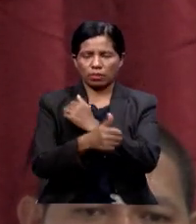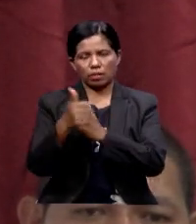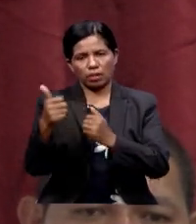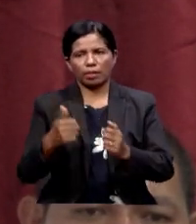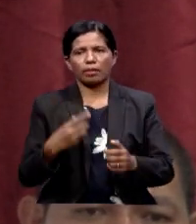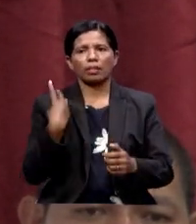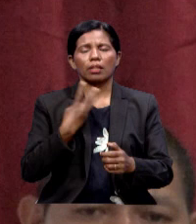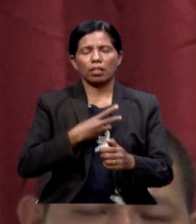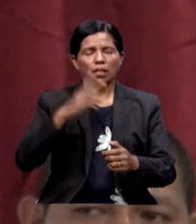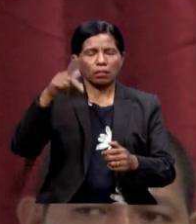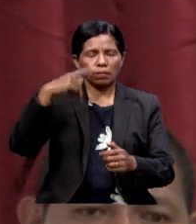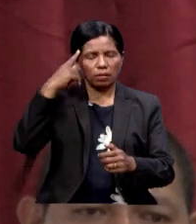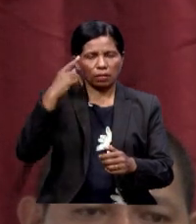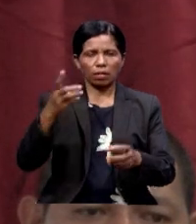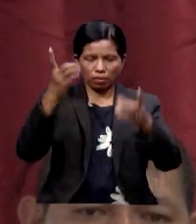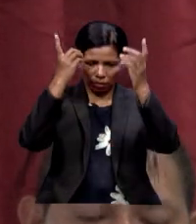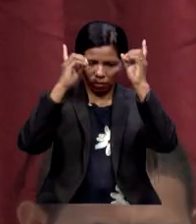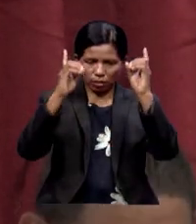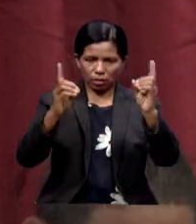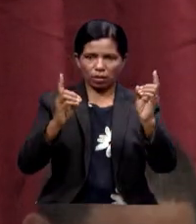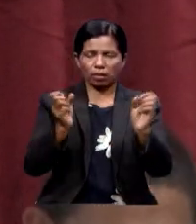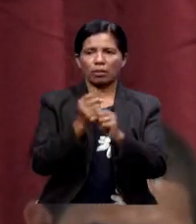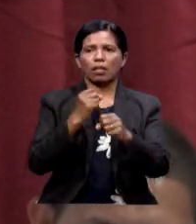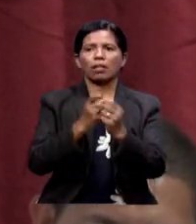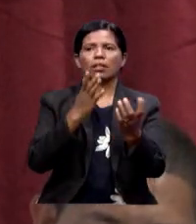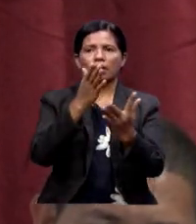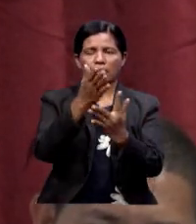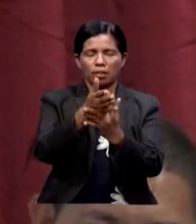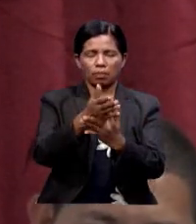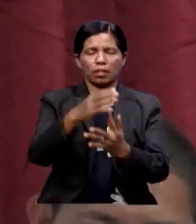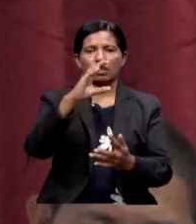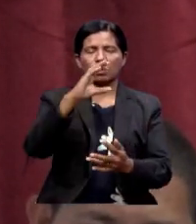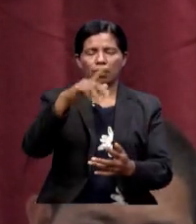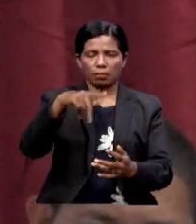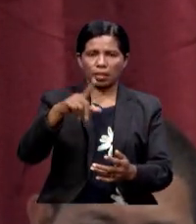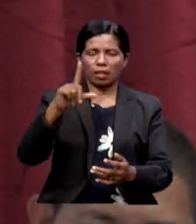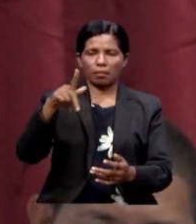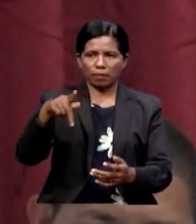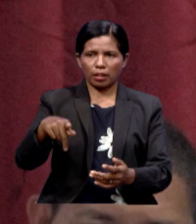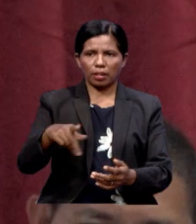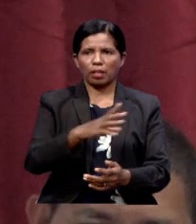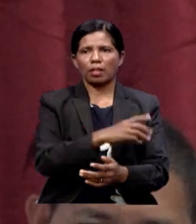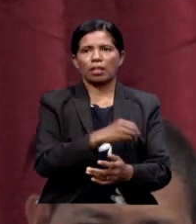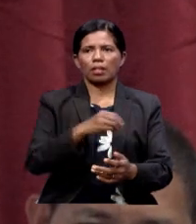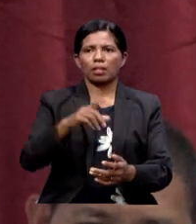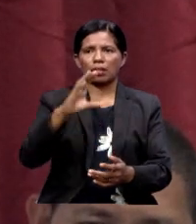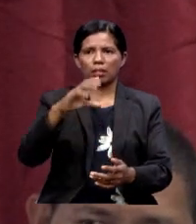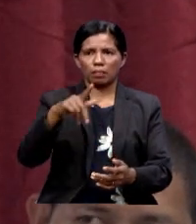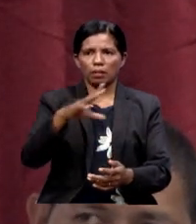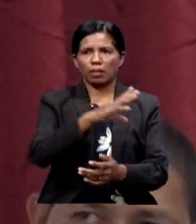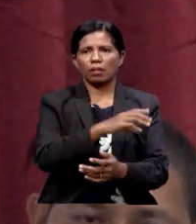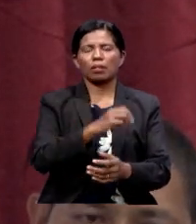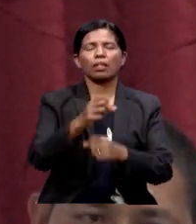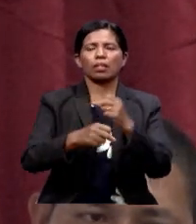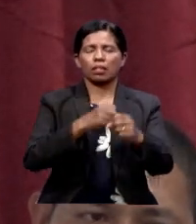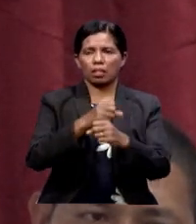Ita ni politik sira, hola desizao, hala desao. Ita tamane CPLP, ulu kau lihat era konferensi CPLP di na rua resmi di sini